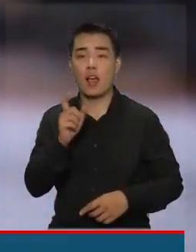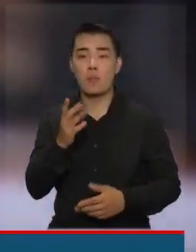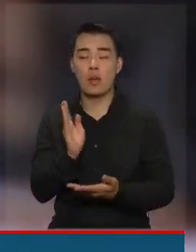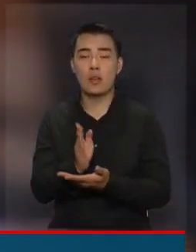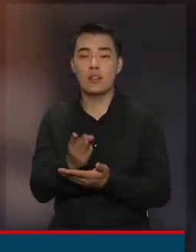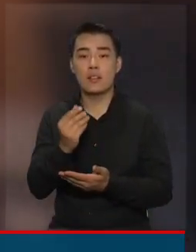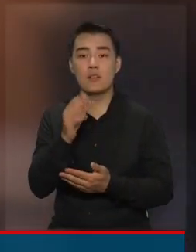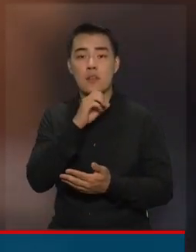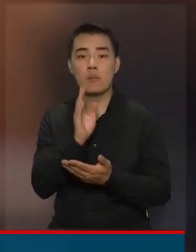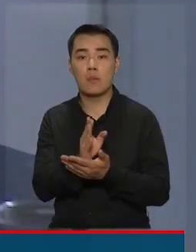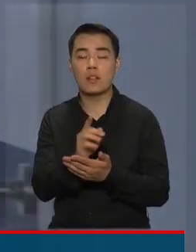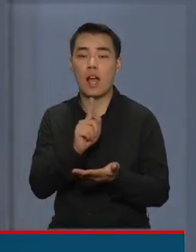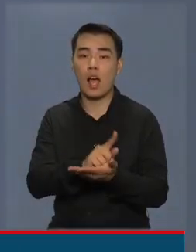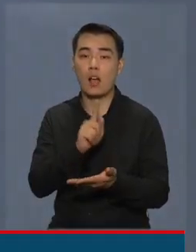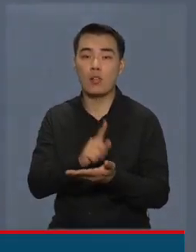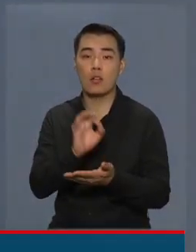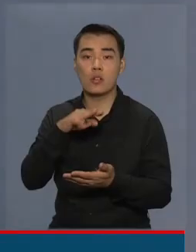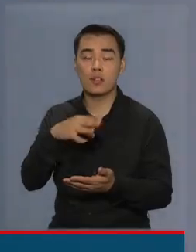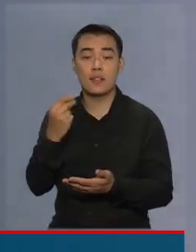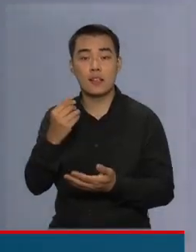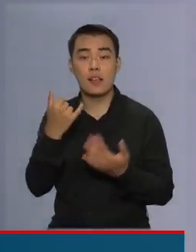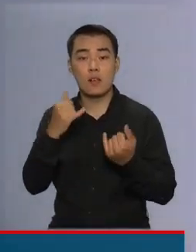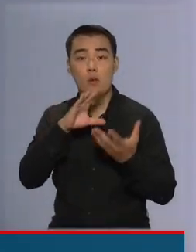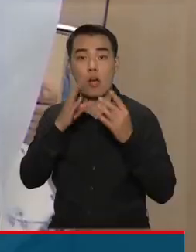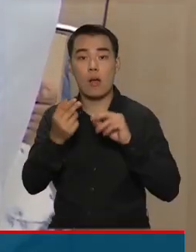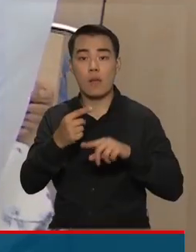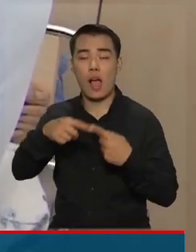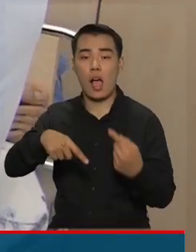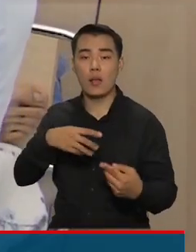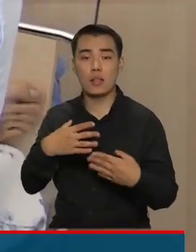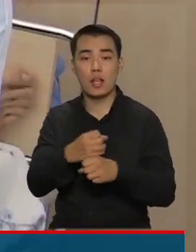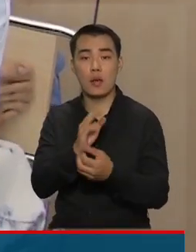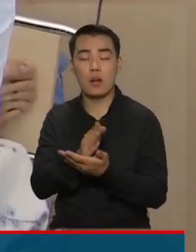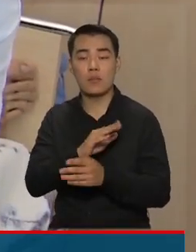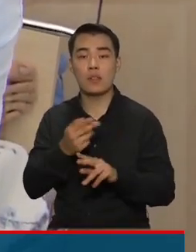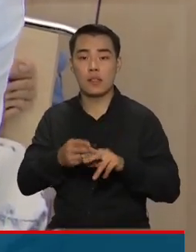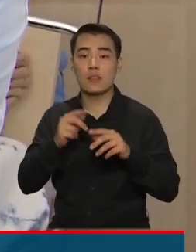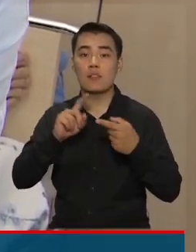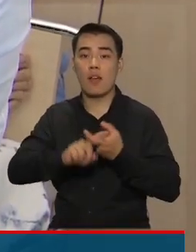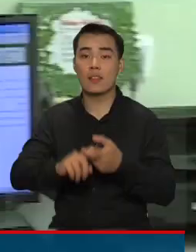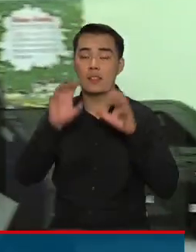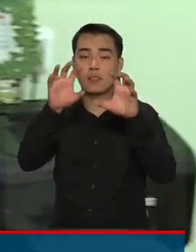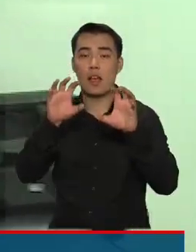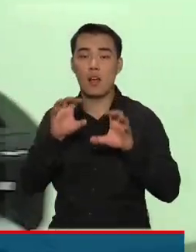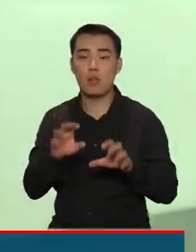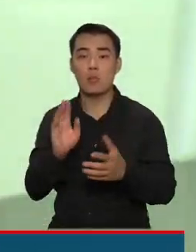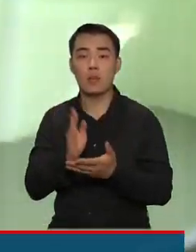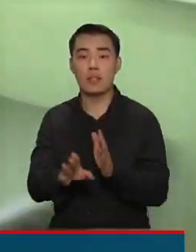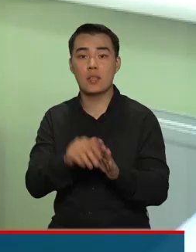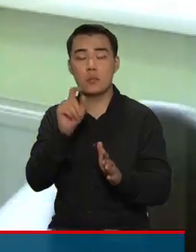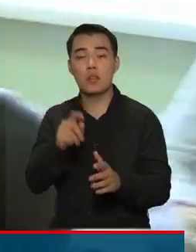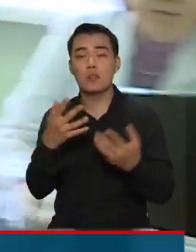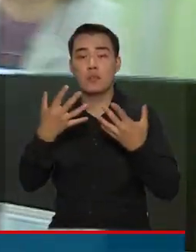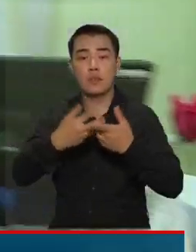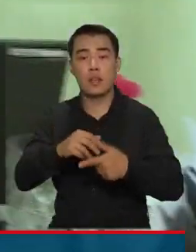удерживают деньги на ОСМС. А вот финансирование из бюджета власти, наоборот, сокращают вопреки закону. Депутаты подсчитали, что система